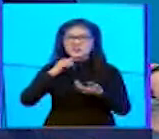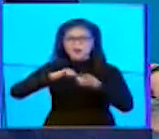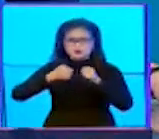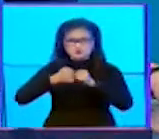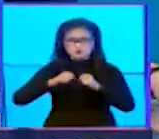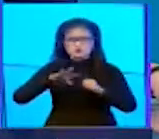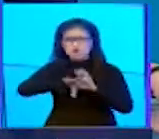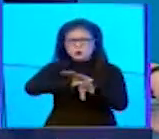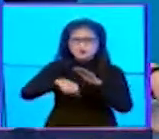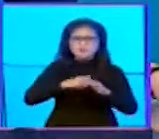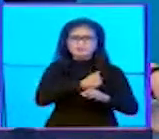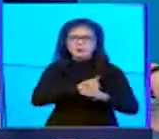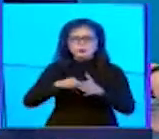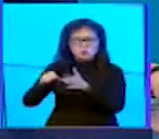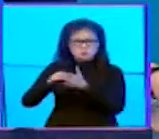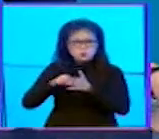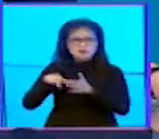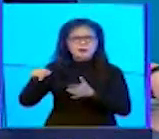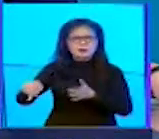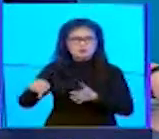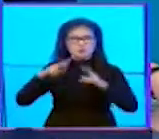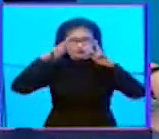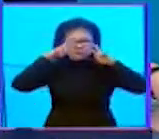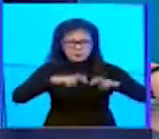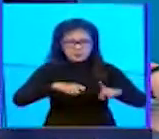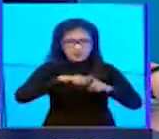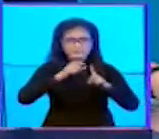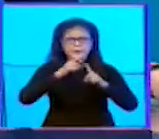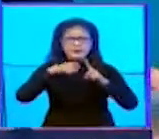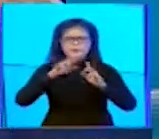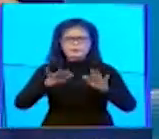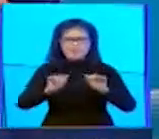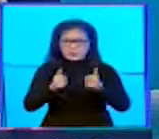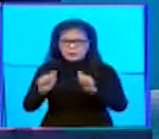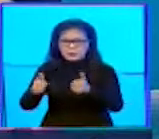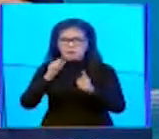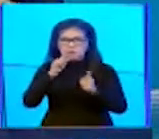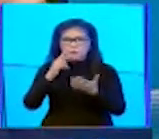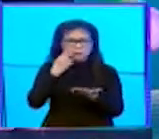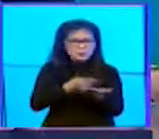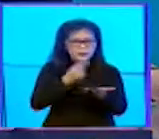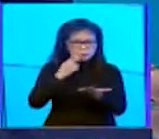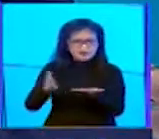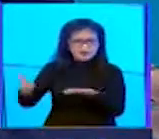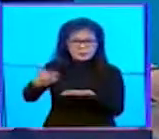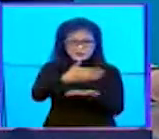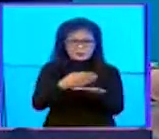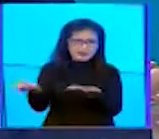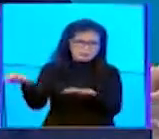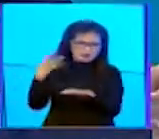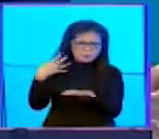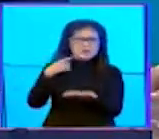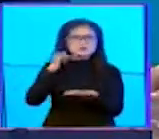berlangsung penyidik KPK juga masih akan melengkapi bukti data serta informasi dengan memanggil dan memeriksa saksi-saksi lain